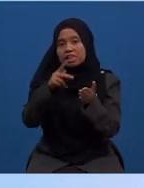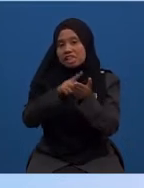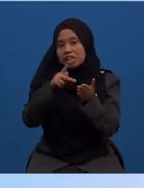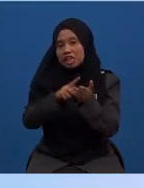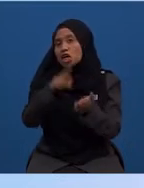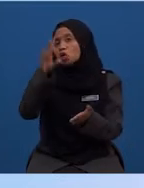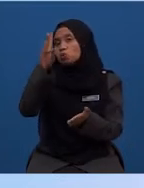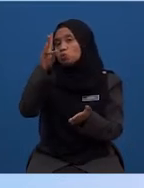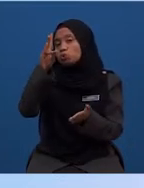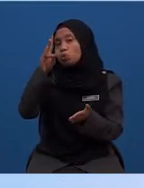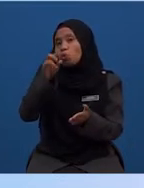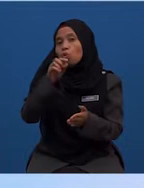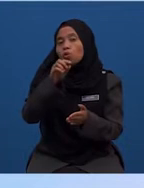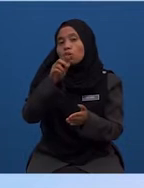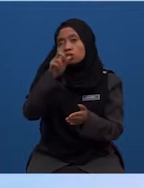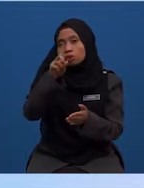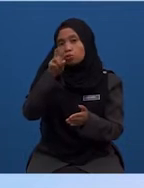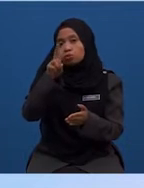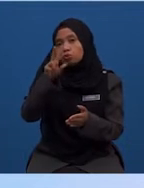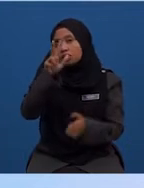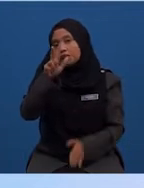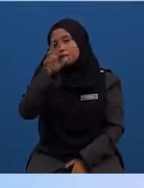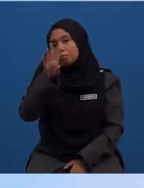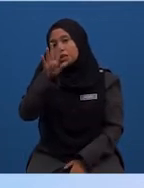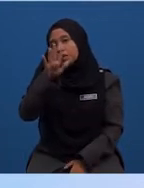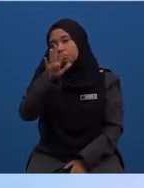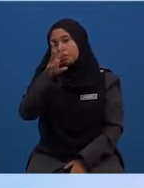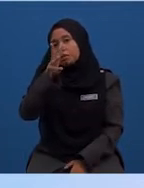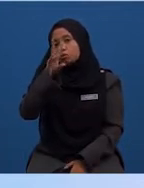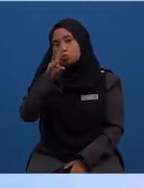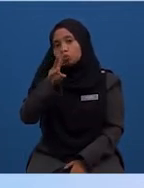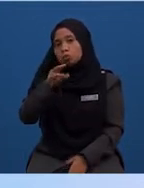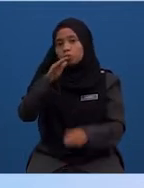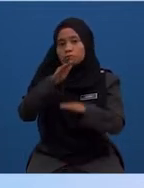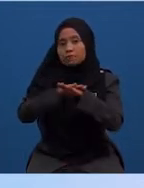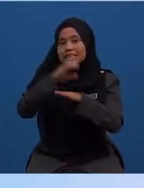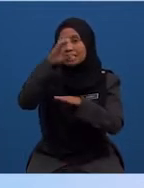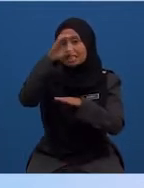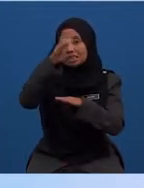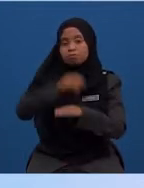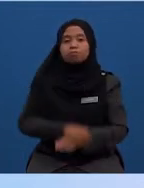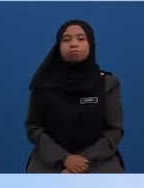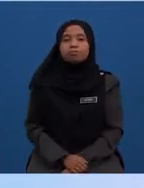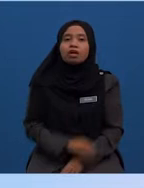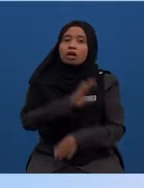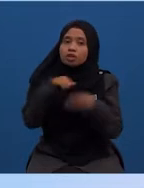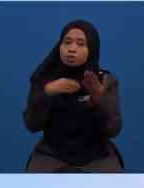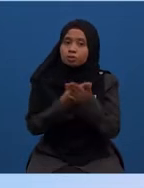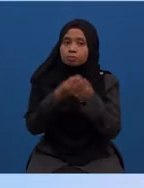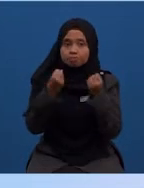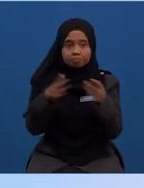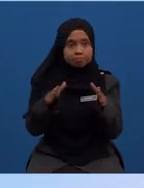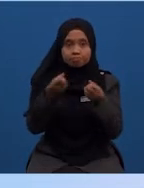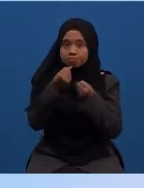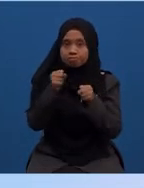7 petak ke atas dan tandakan titik C. Ha, semua dah siap